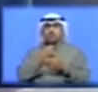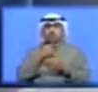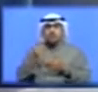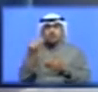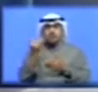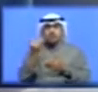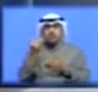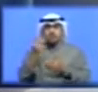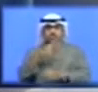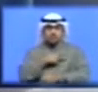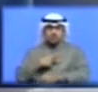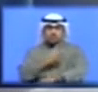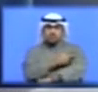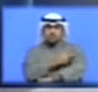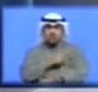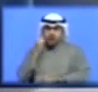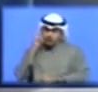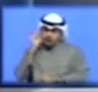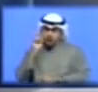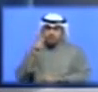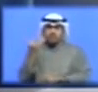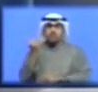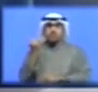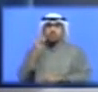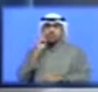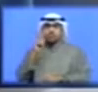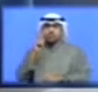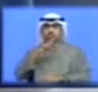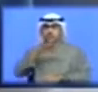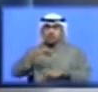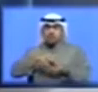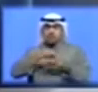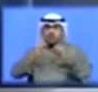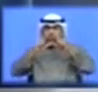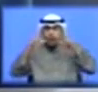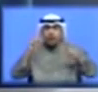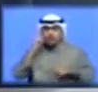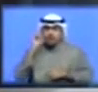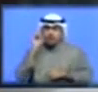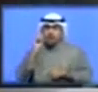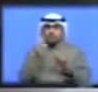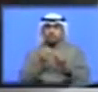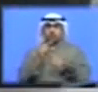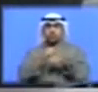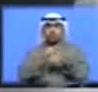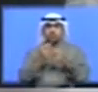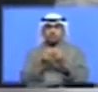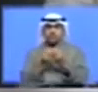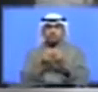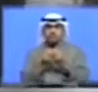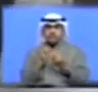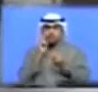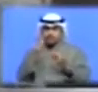توليها وزارة الصحة وتابعها بحيث أنها ترفع من المستوى العلمي والمهني للأطباء في هذا المجال. هذا